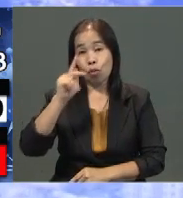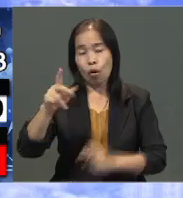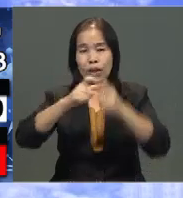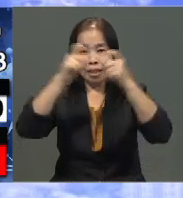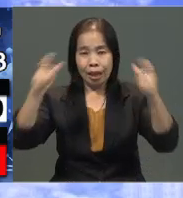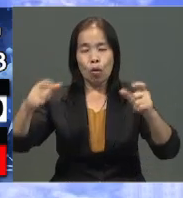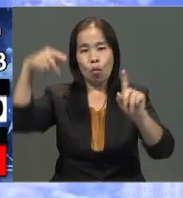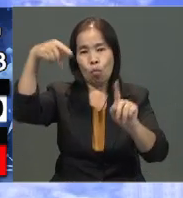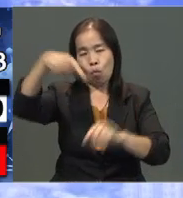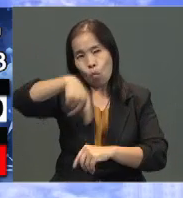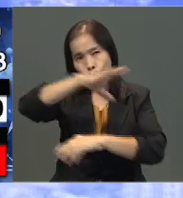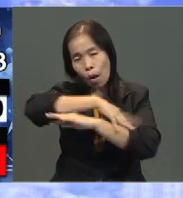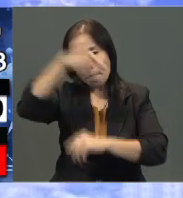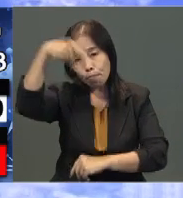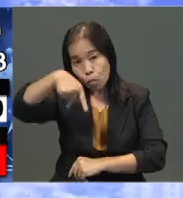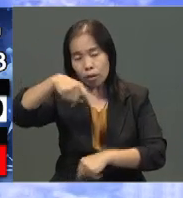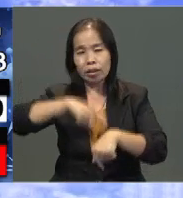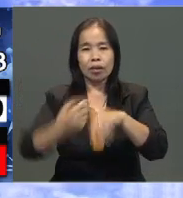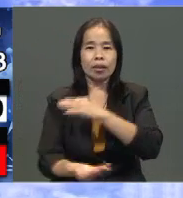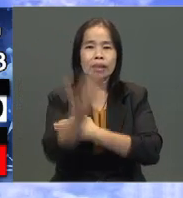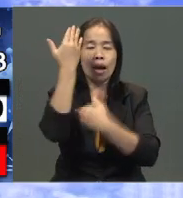มีการนัดหมายกันประชุมสปกชุดใหญ่คือวันพุธนี้9:30